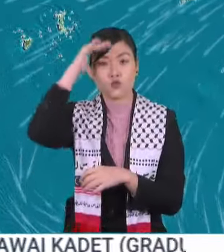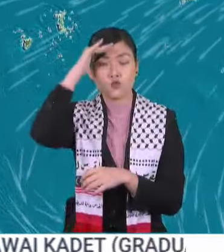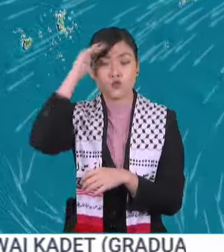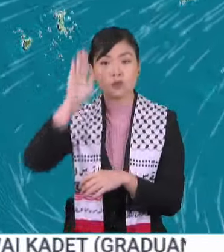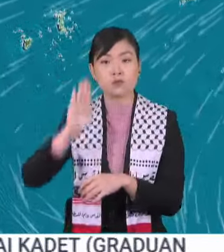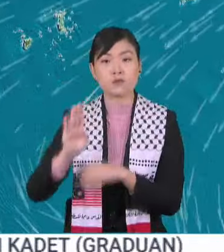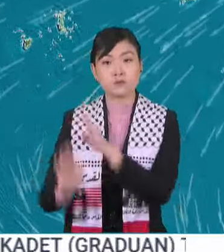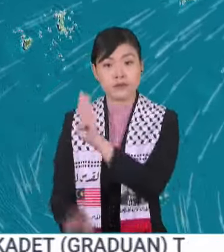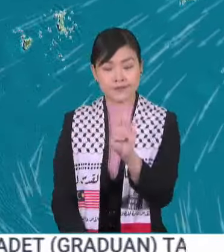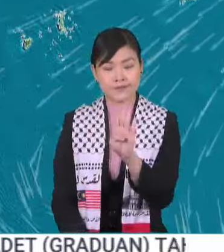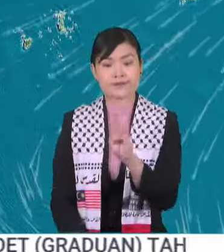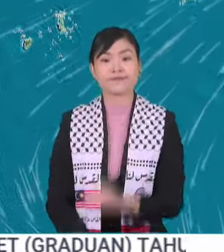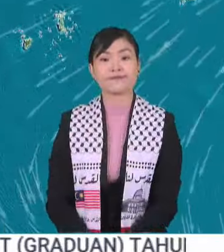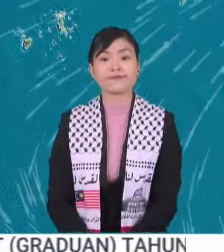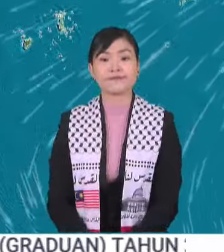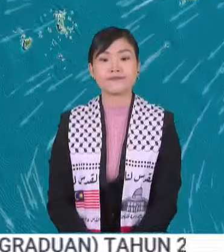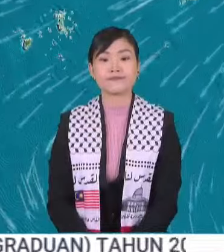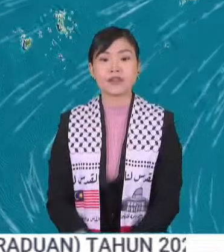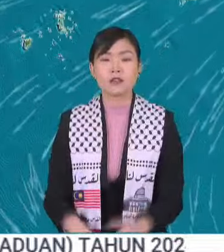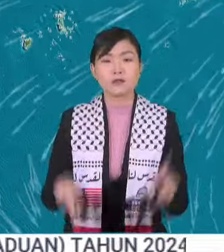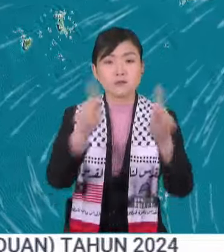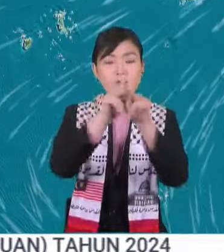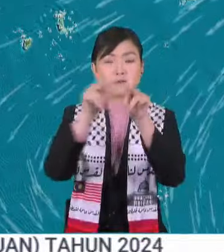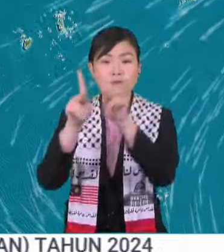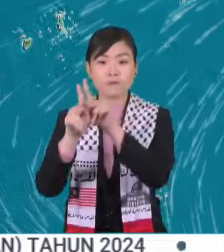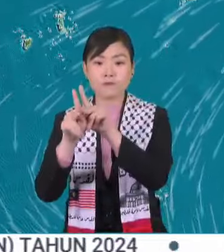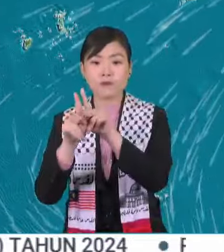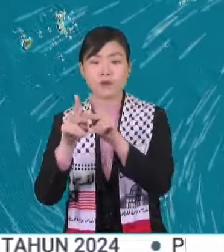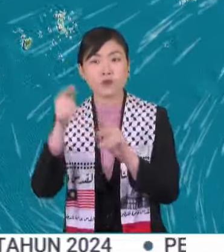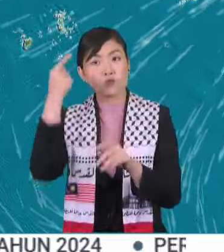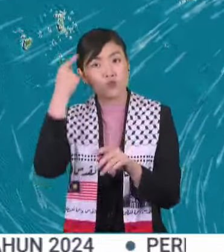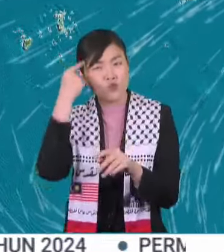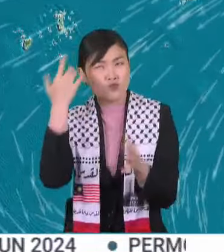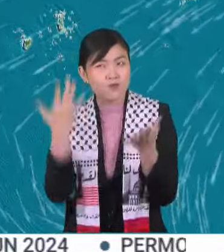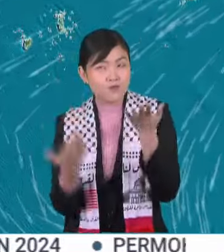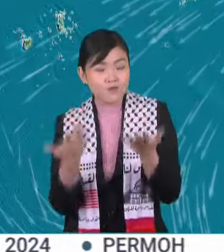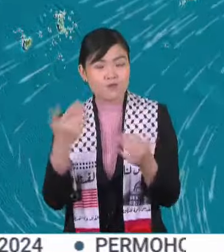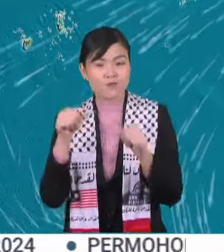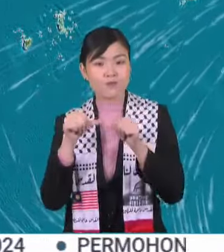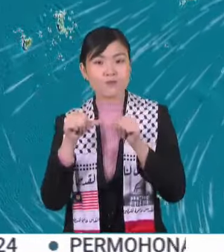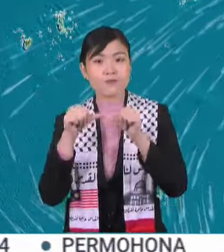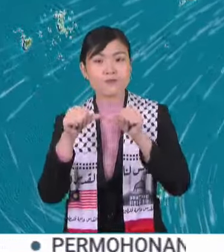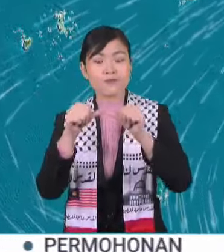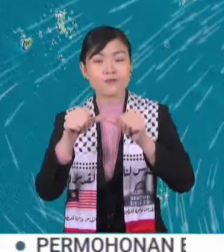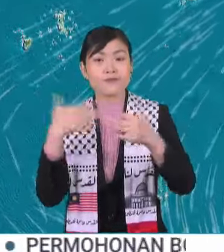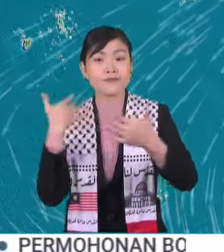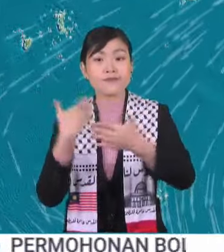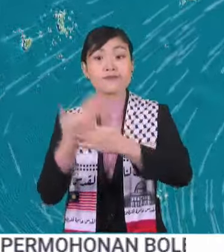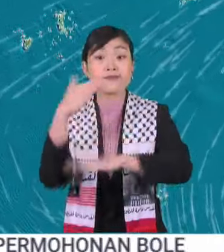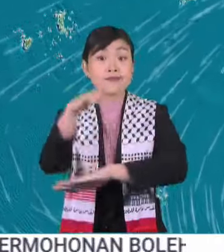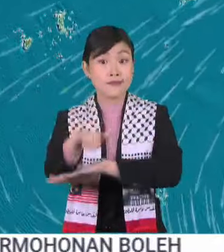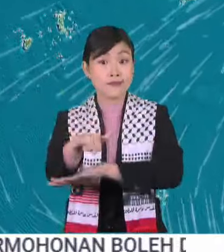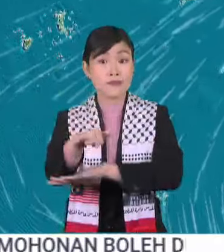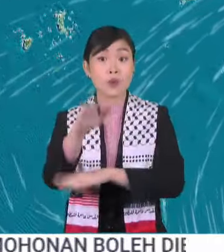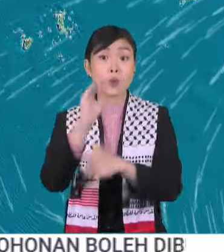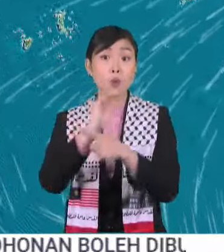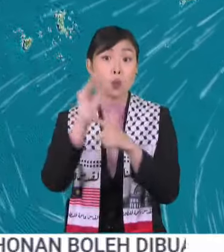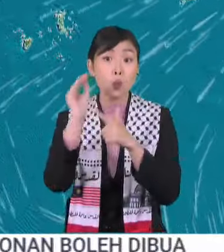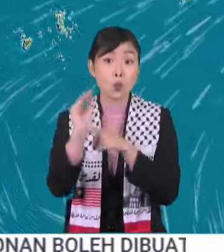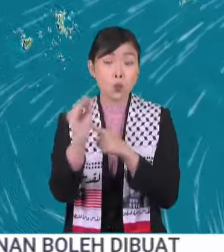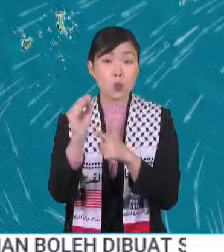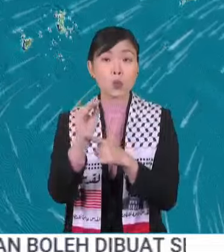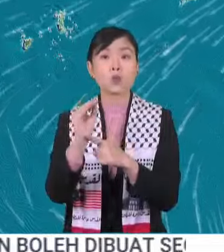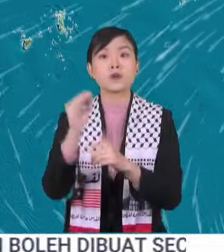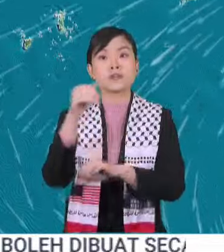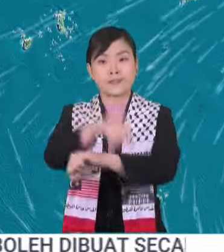keadaan hujan di sekitar pedalaman dan pantai barat ini kita jangkakan boleh berlarutan sehingga ke lewat petang nanti ataupun sehingga